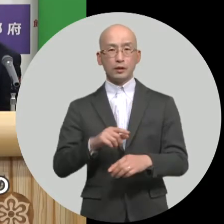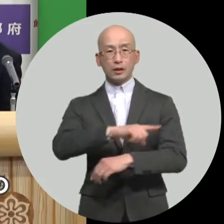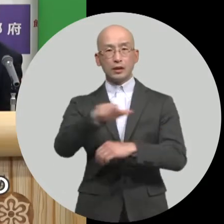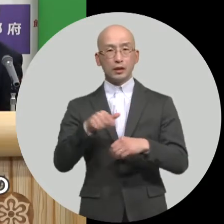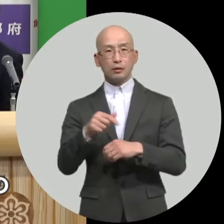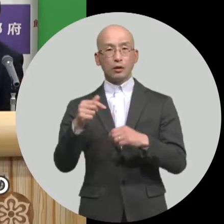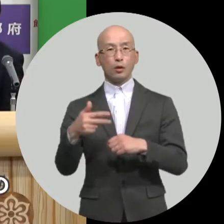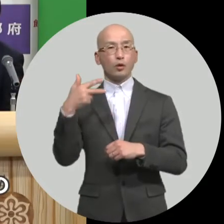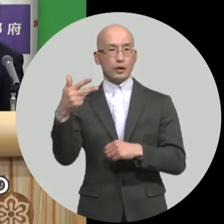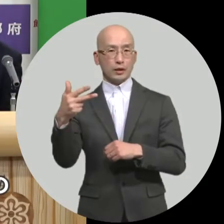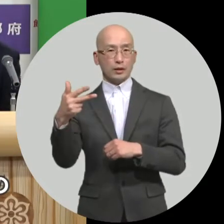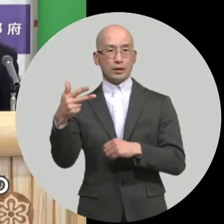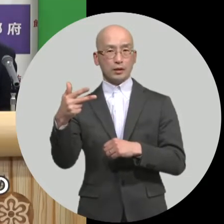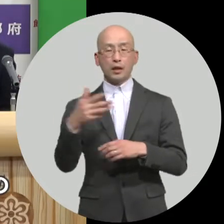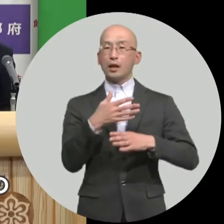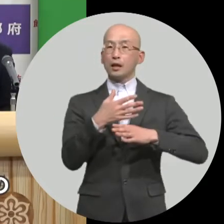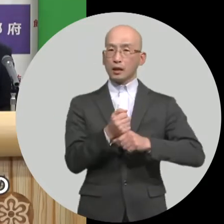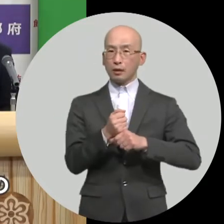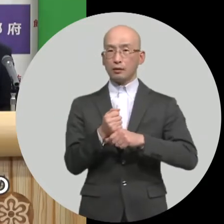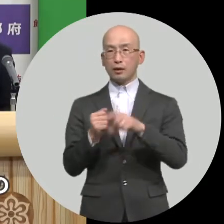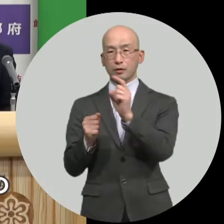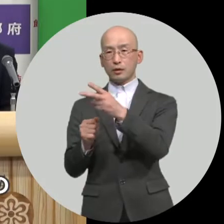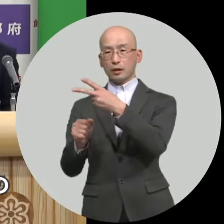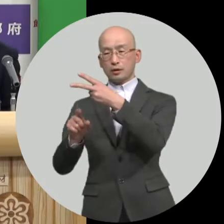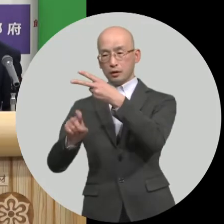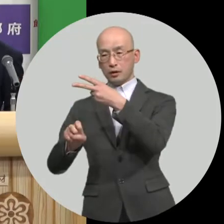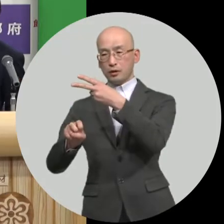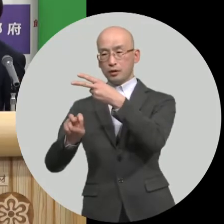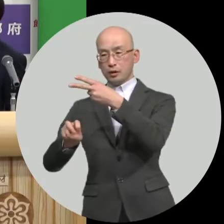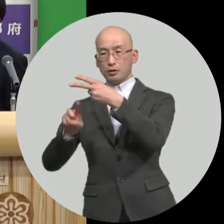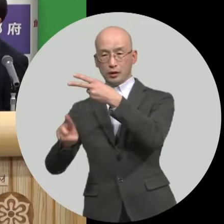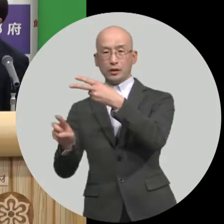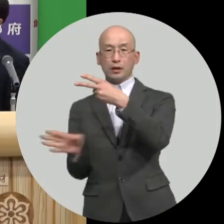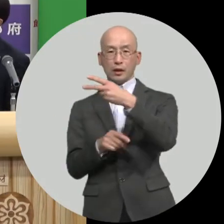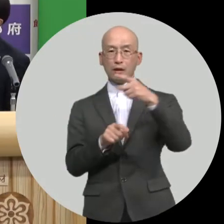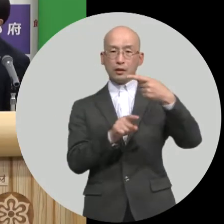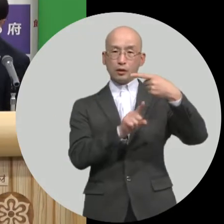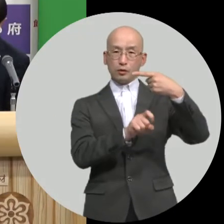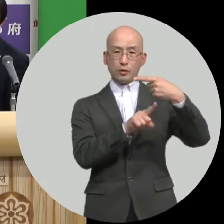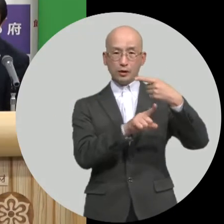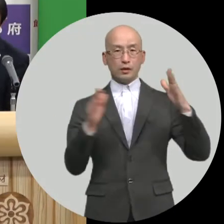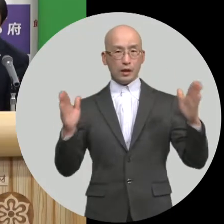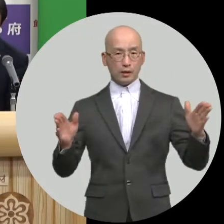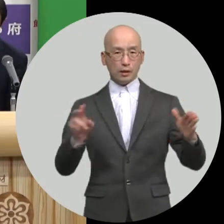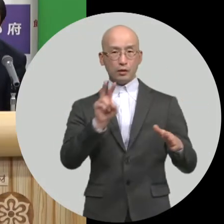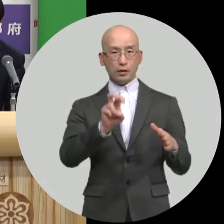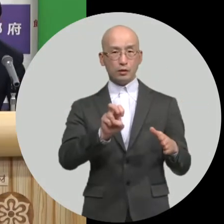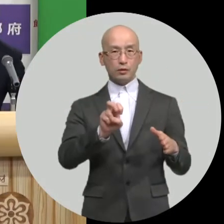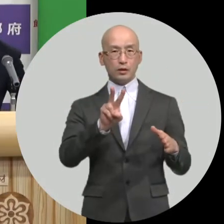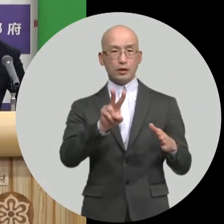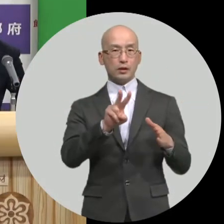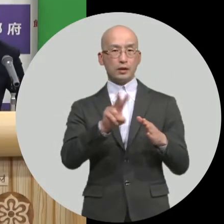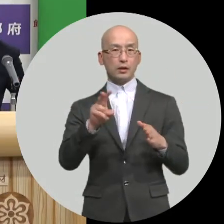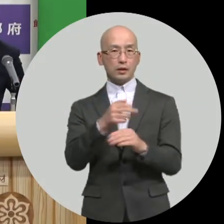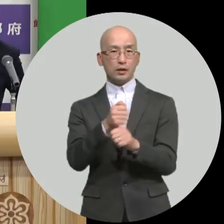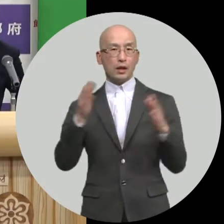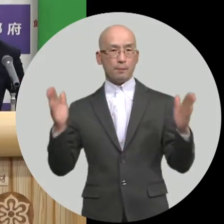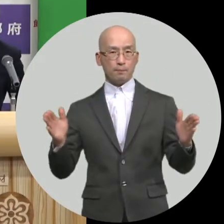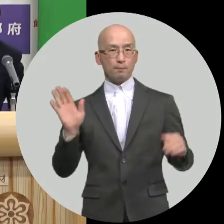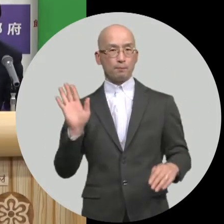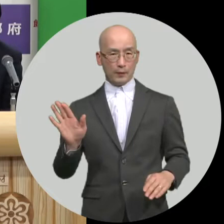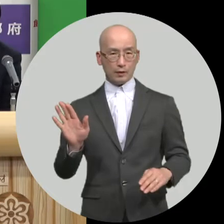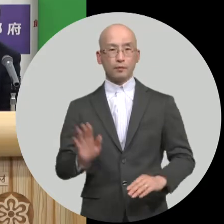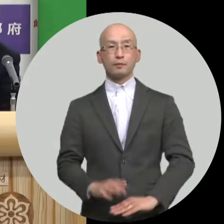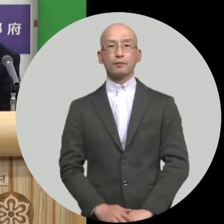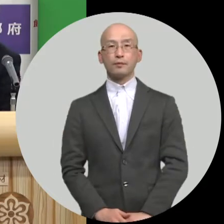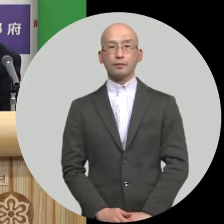から来年の1月11日までの22日間ということで実施をしたいというふうに思っております